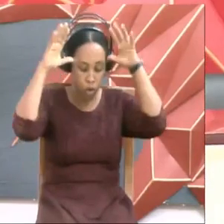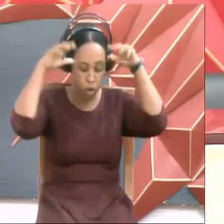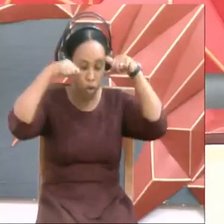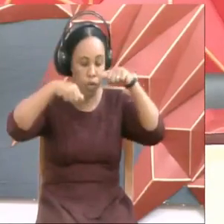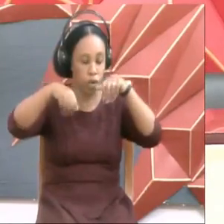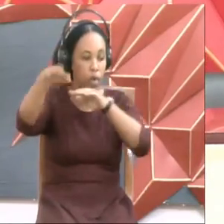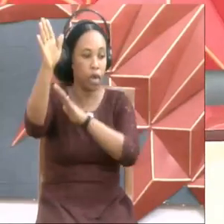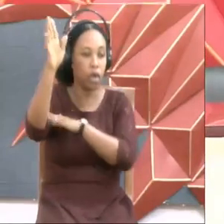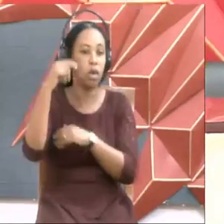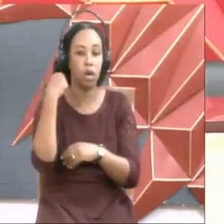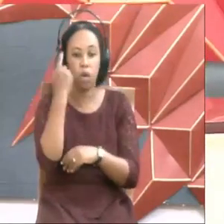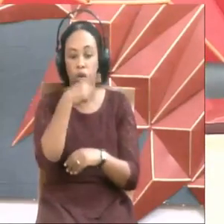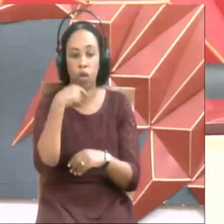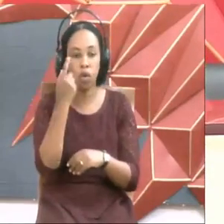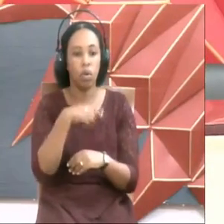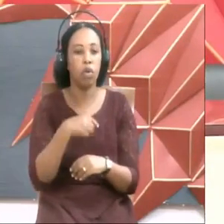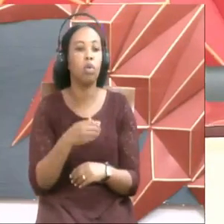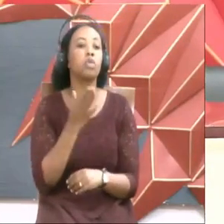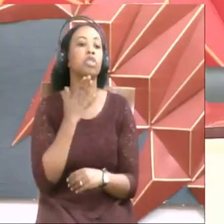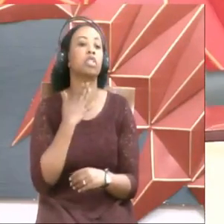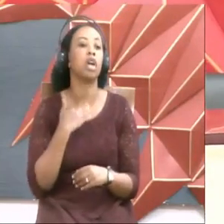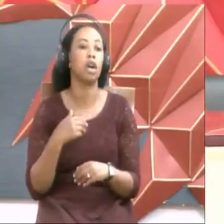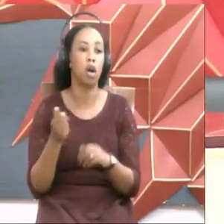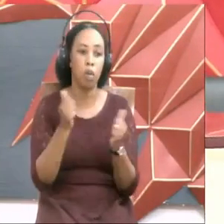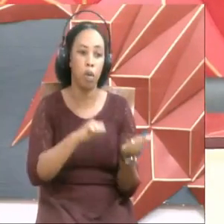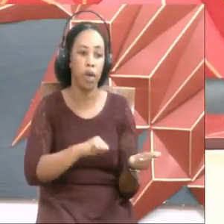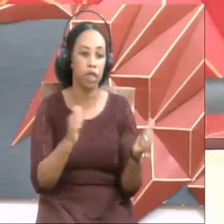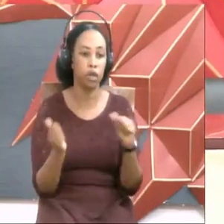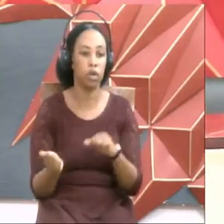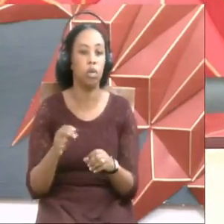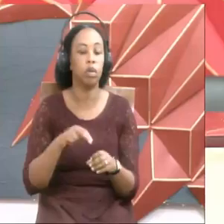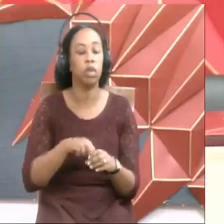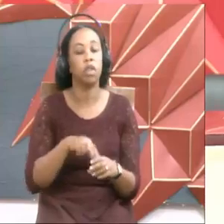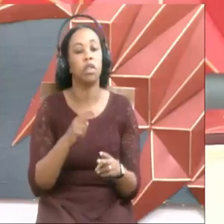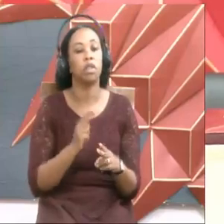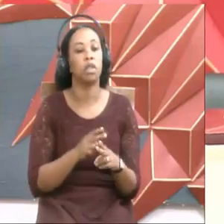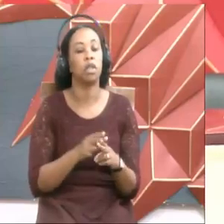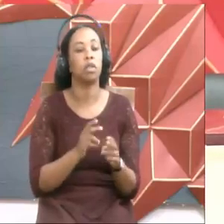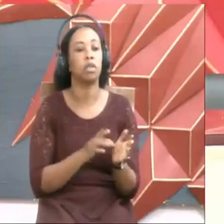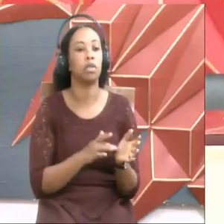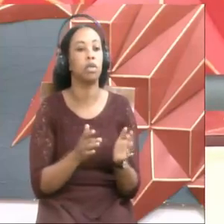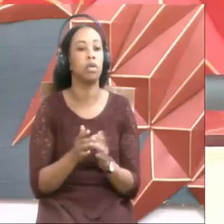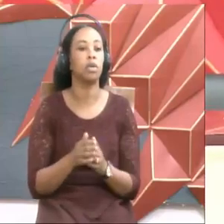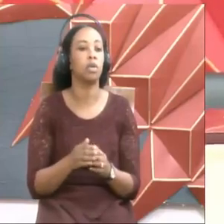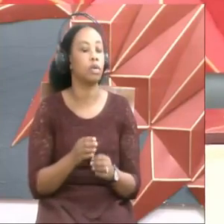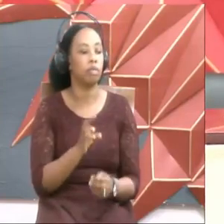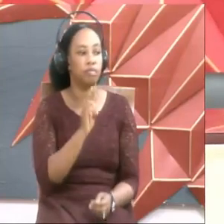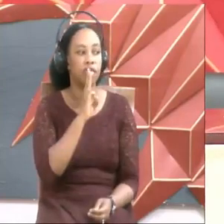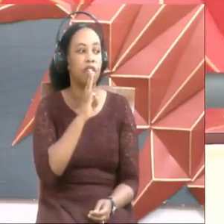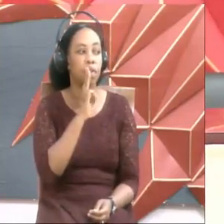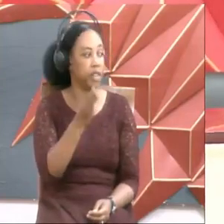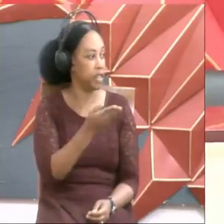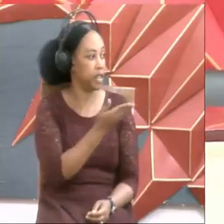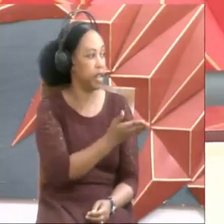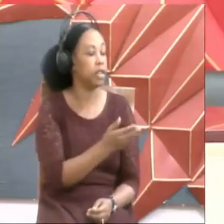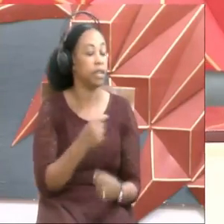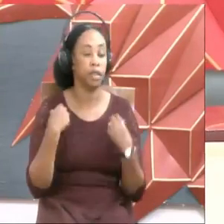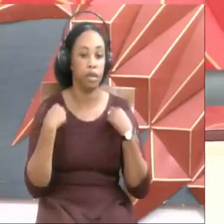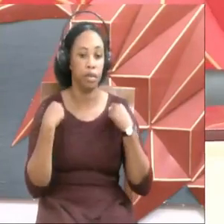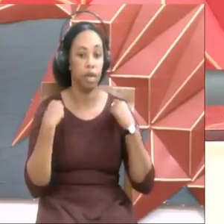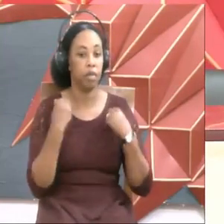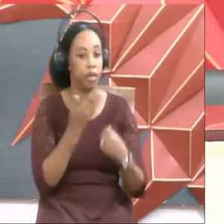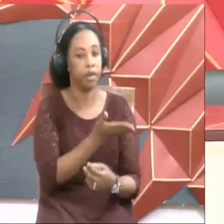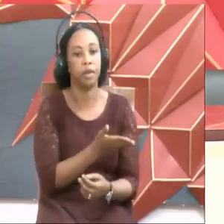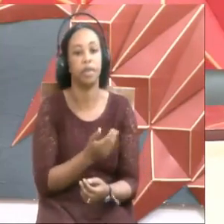yacu yaba hari ngo ahaguruke amazi arahari imyambaro irahari